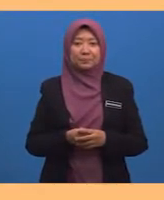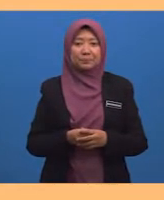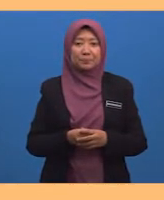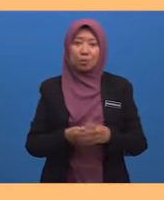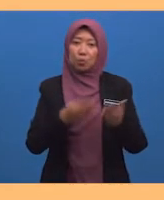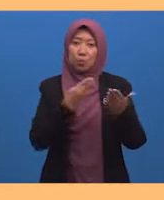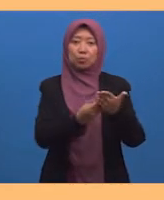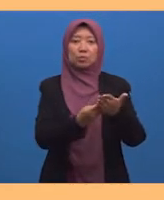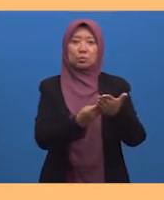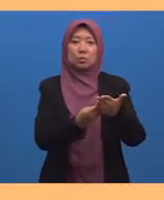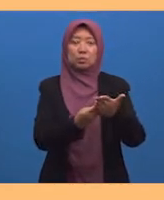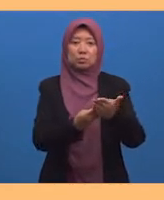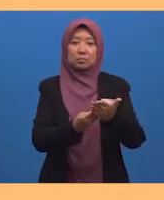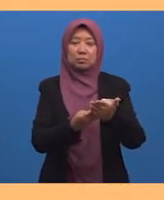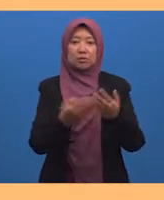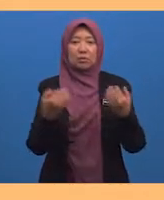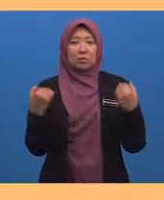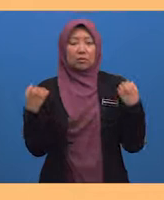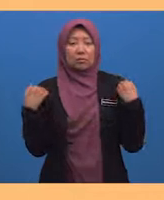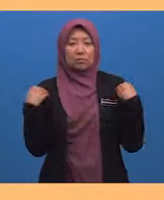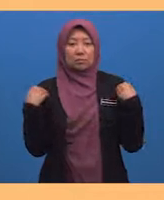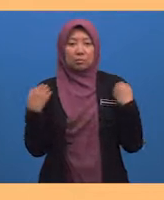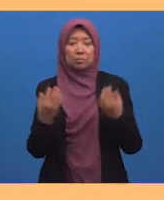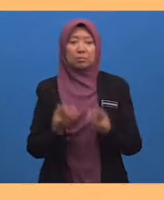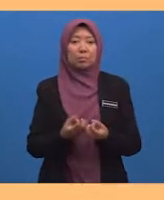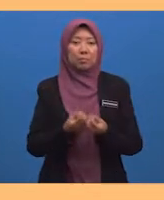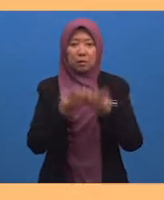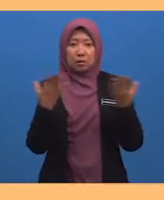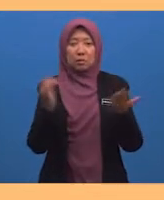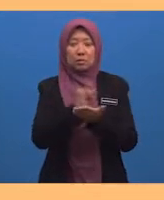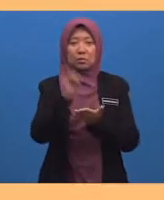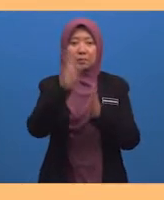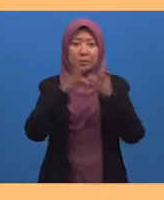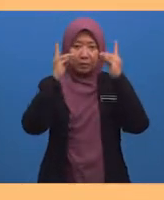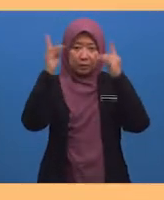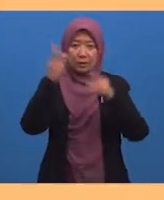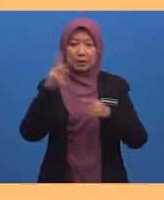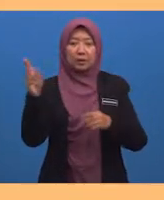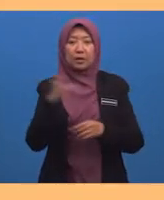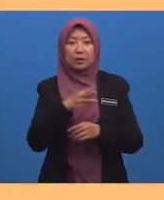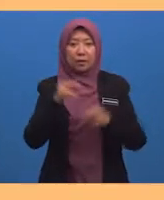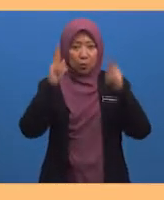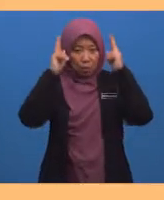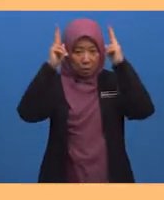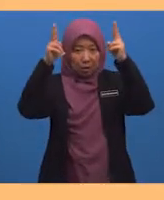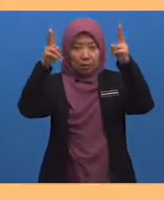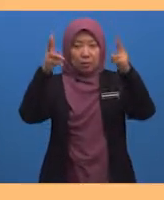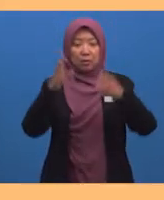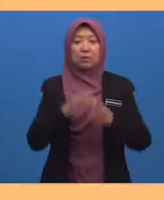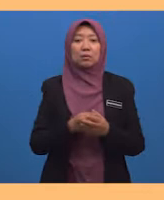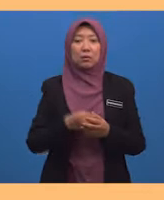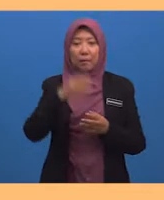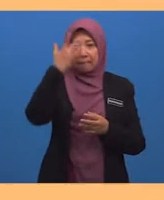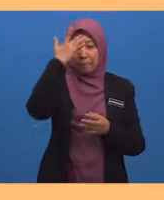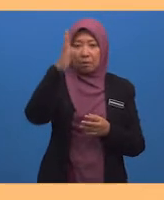Bukti muncul pelbagai institusi pendidikan dan lahir ramai golongan ulama dan intelektual